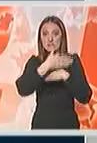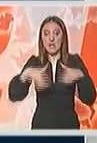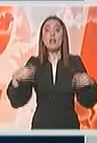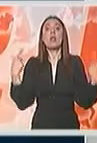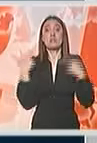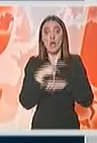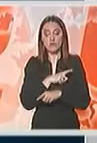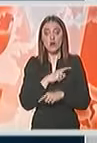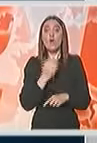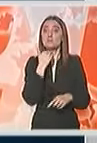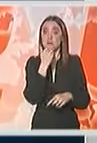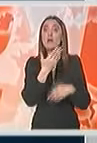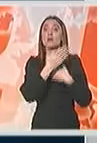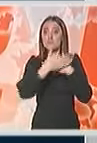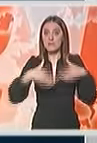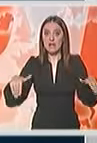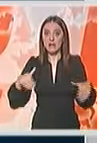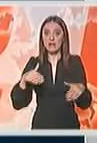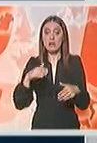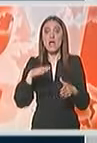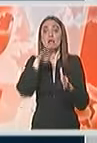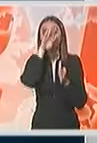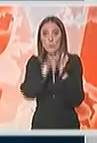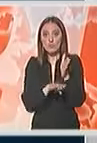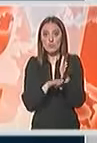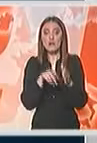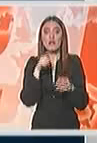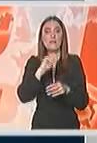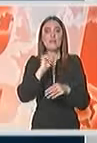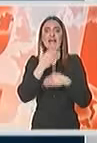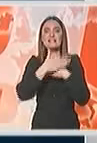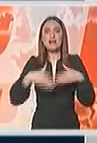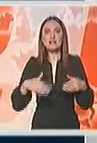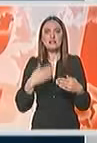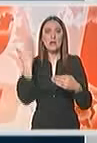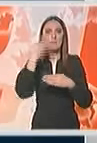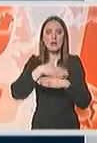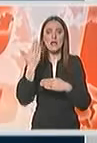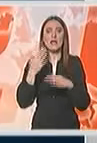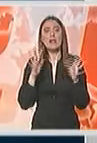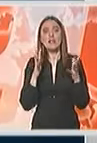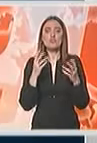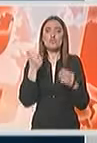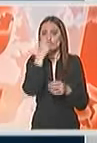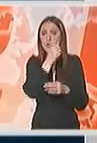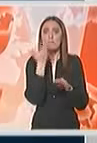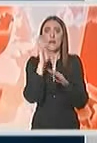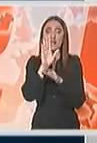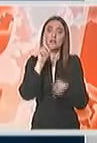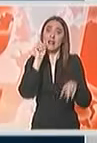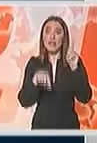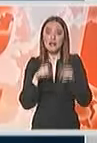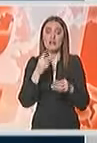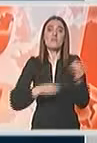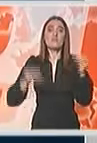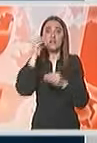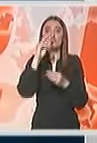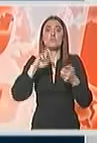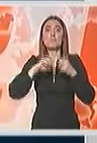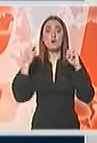nažalost, iako smo carine spustili, te necarinske barijere su nešto što ponekad predstavlja veći